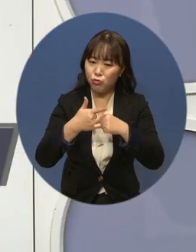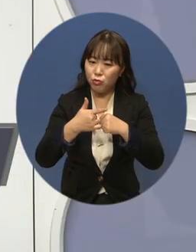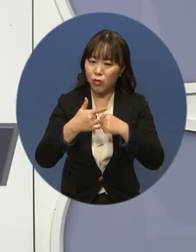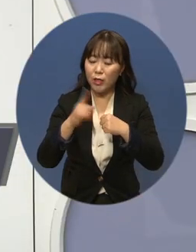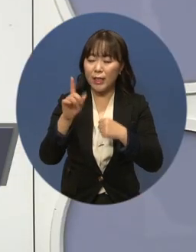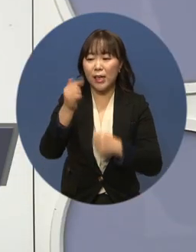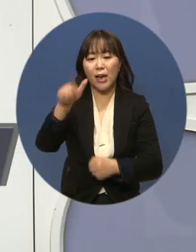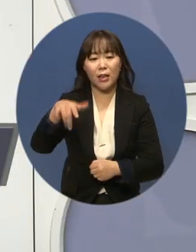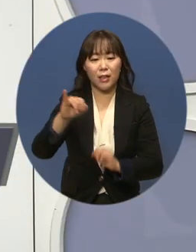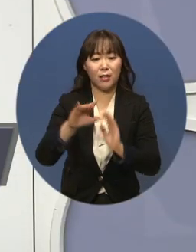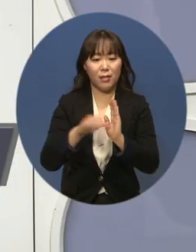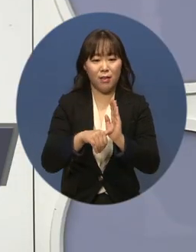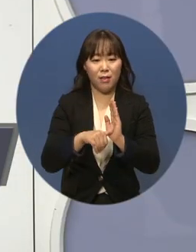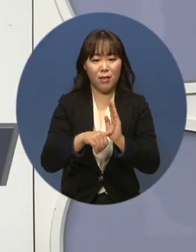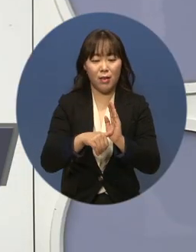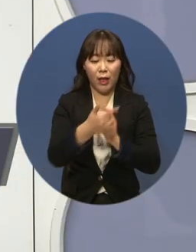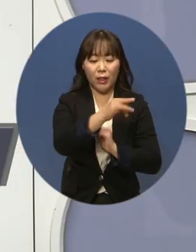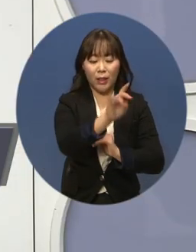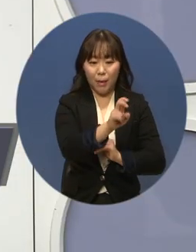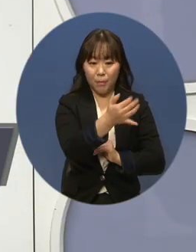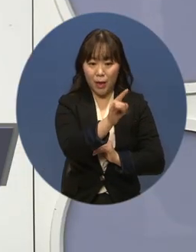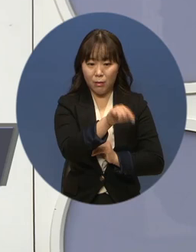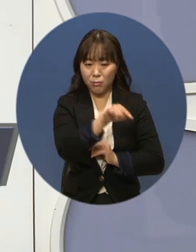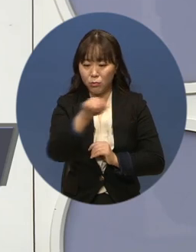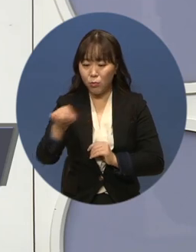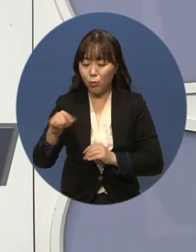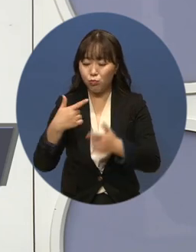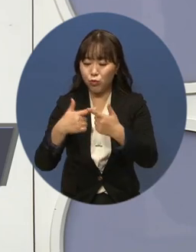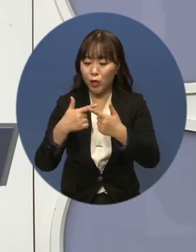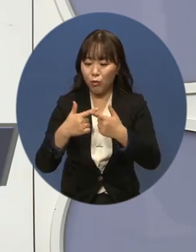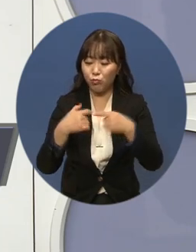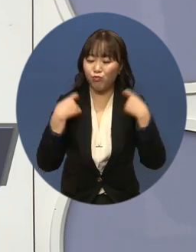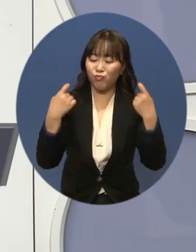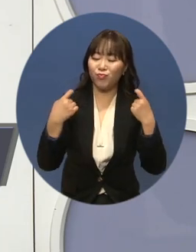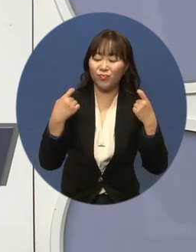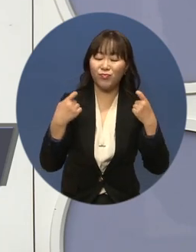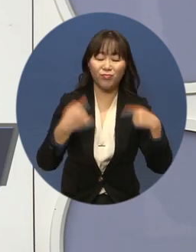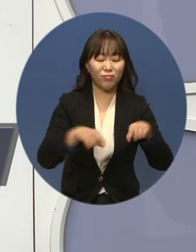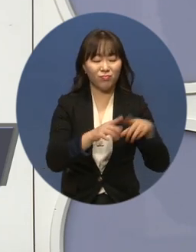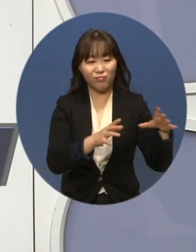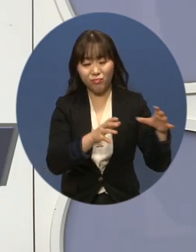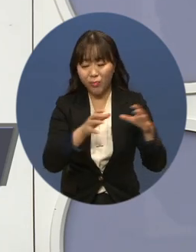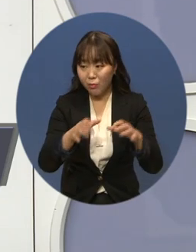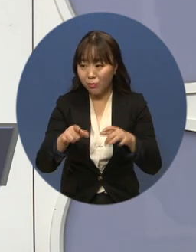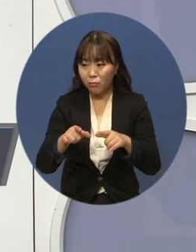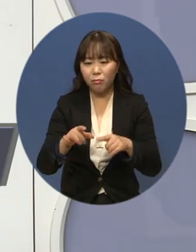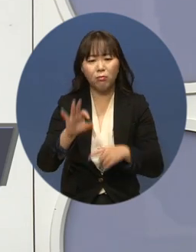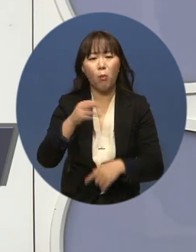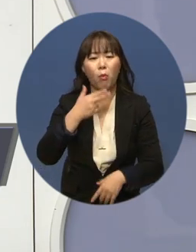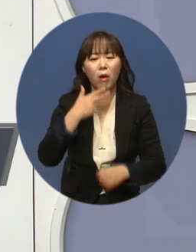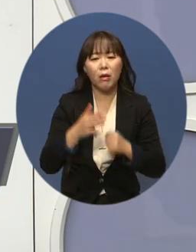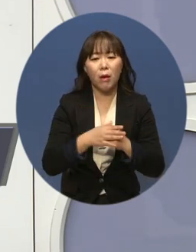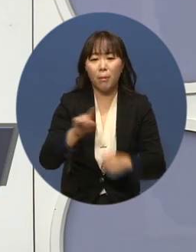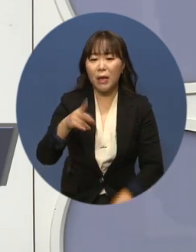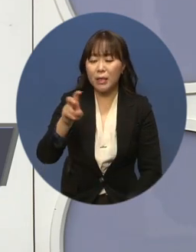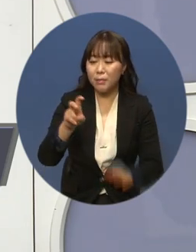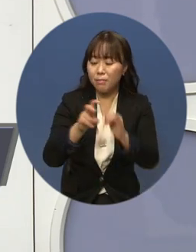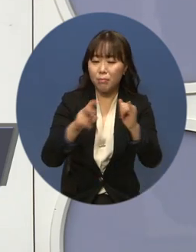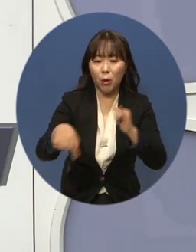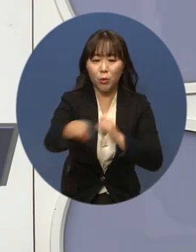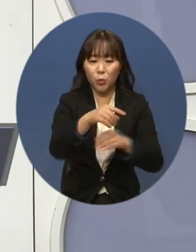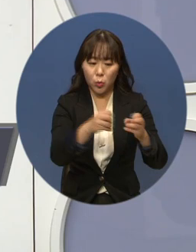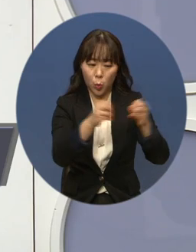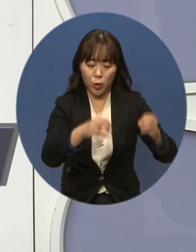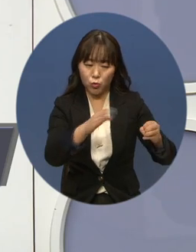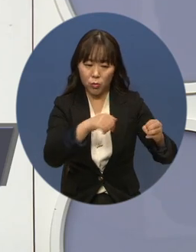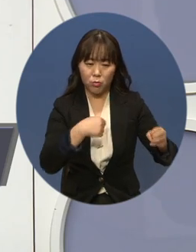1학기에 우리 남해에서 부산으로 이제 이렇게 수학여행을 가는데 좀 수학여행비가 없어가지고 120명 우리 동기들